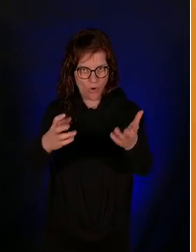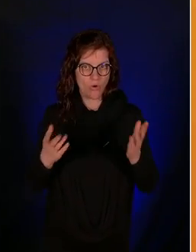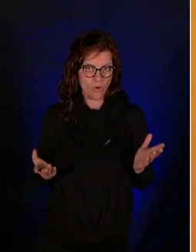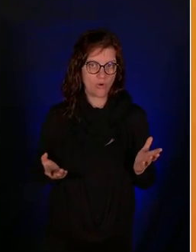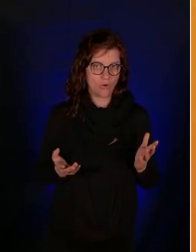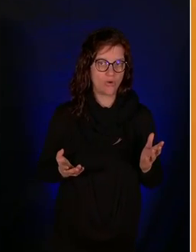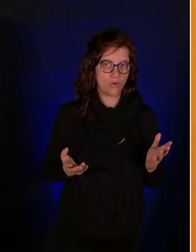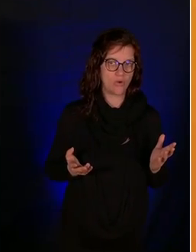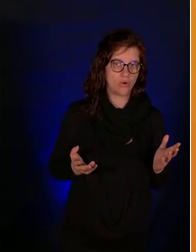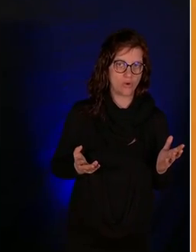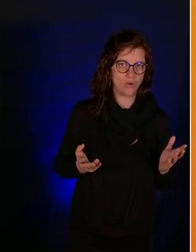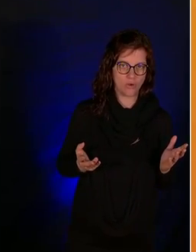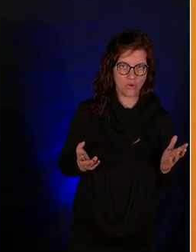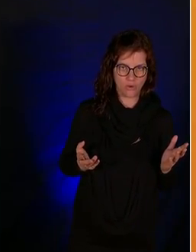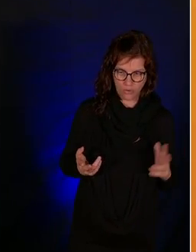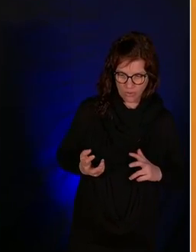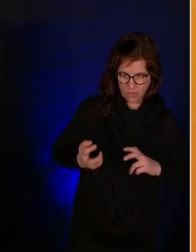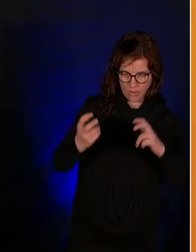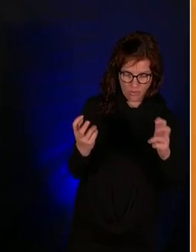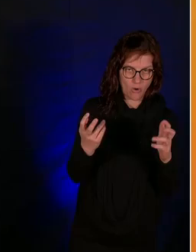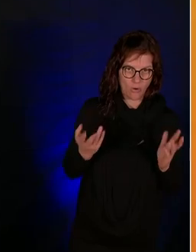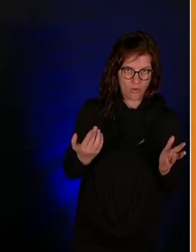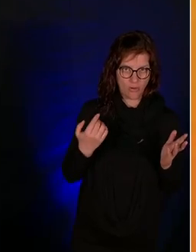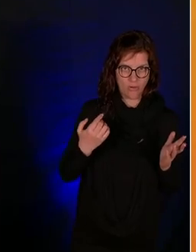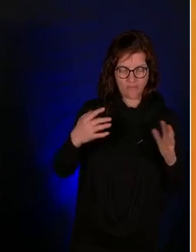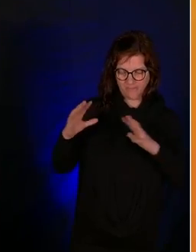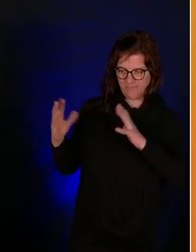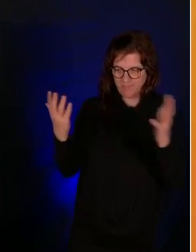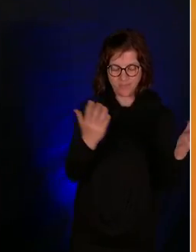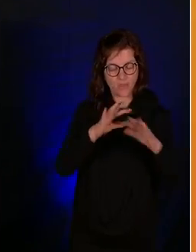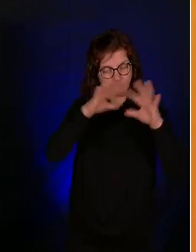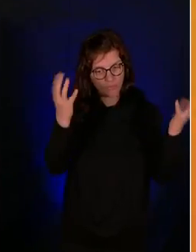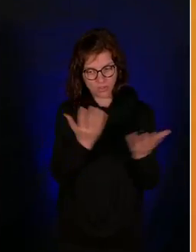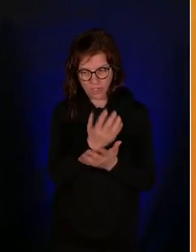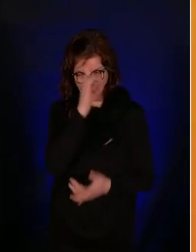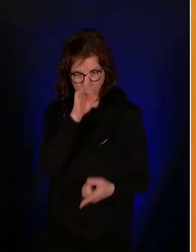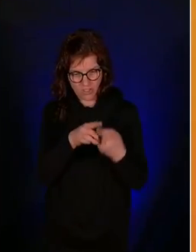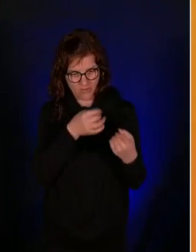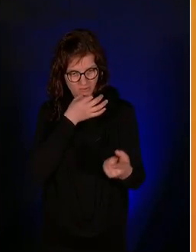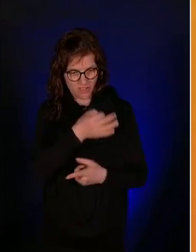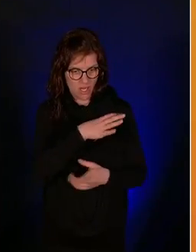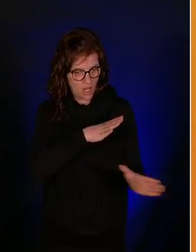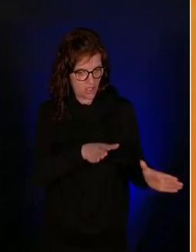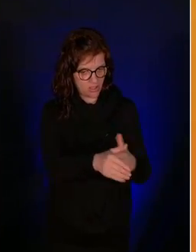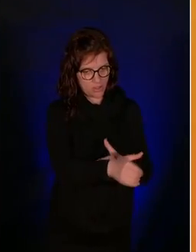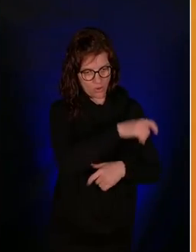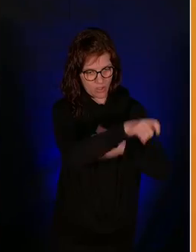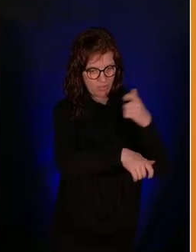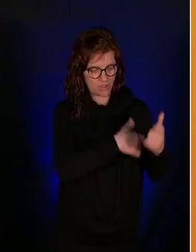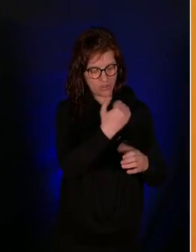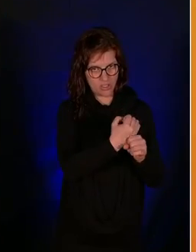sur... voilà. Mais tout ça pour dire qu'à un moment donné, il y a une catégorie de personnel qu'on a souvent